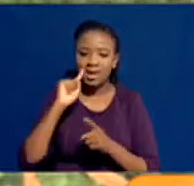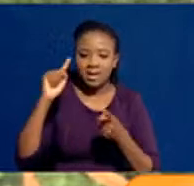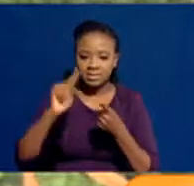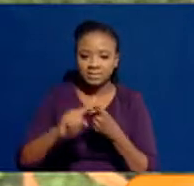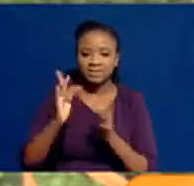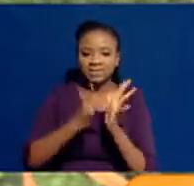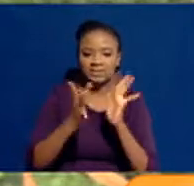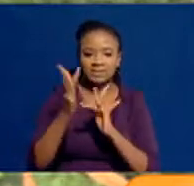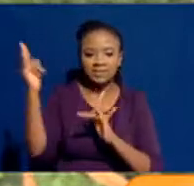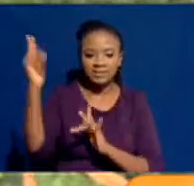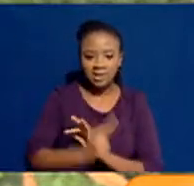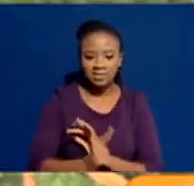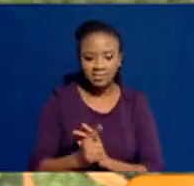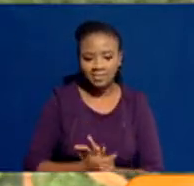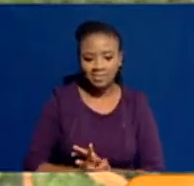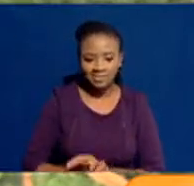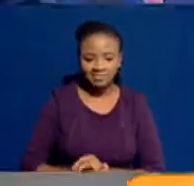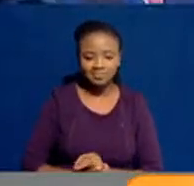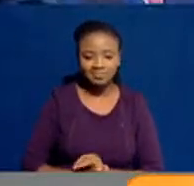Yesu Kristo aliye.